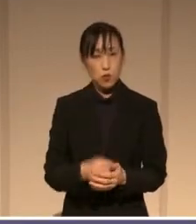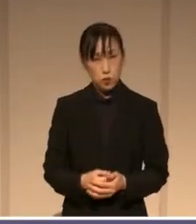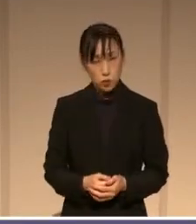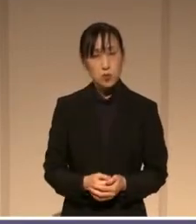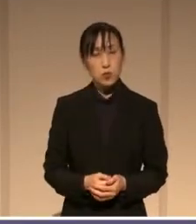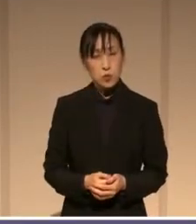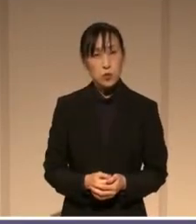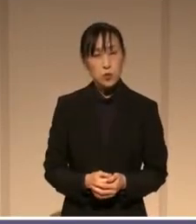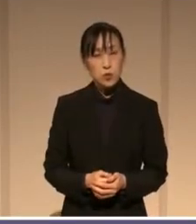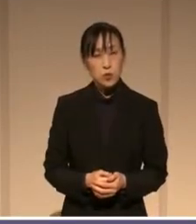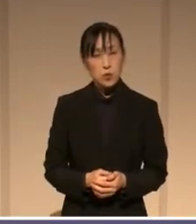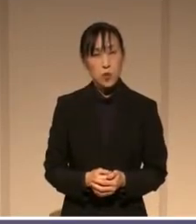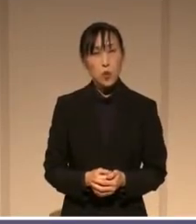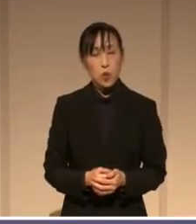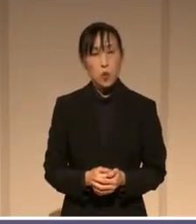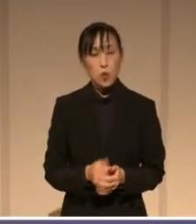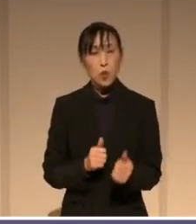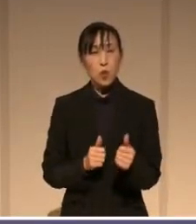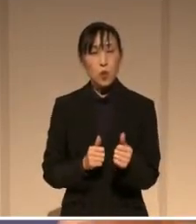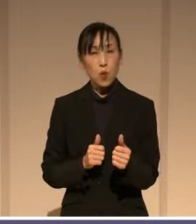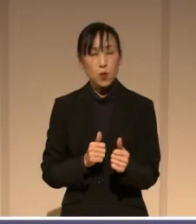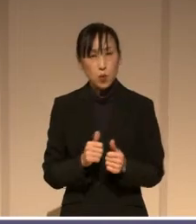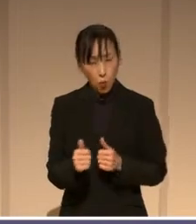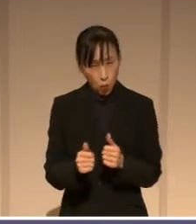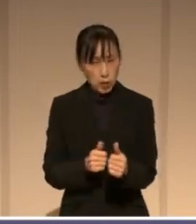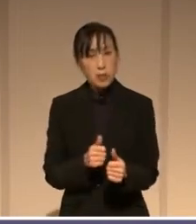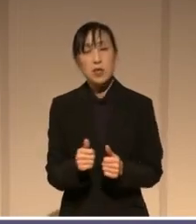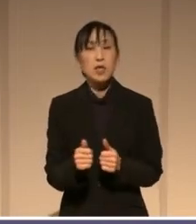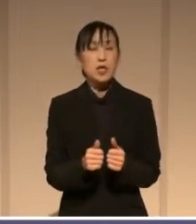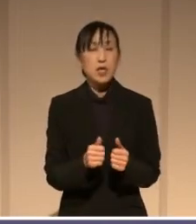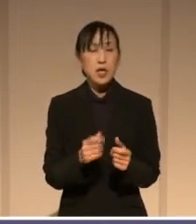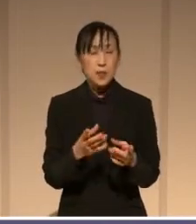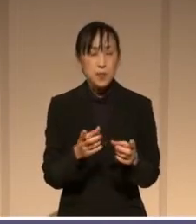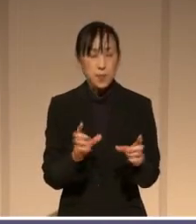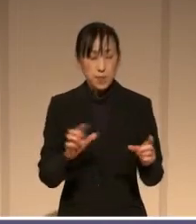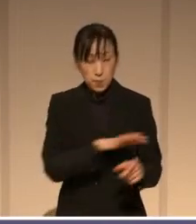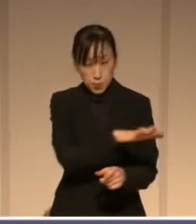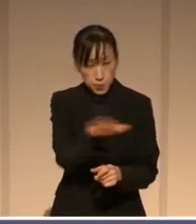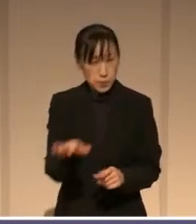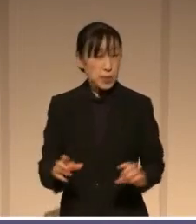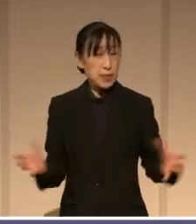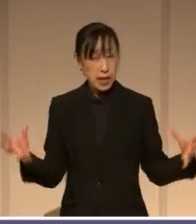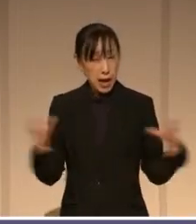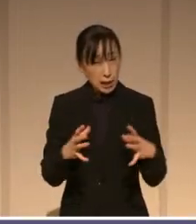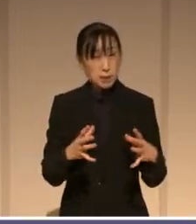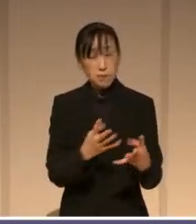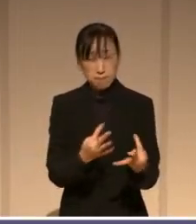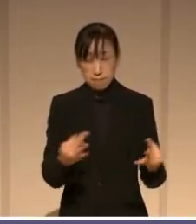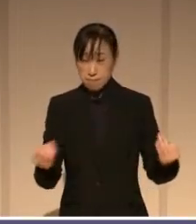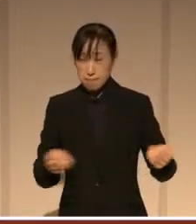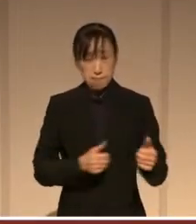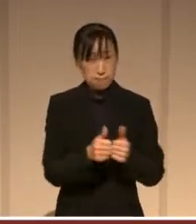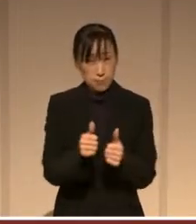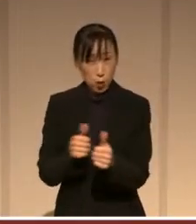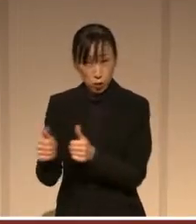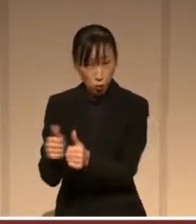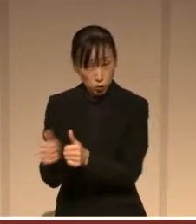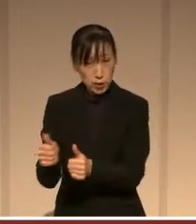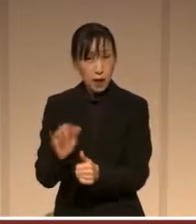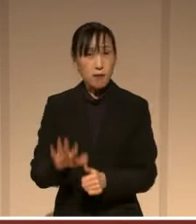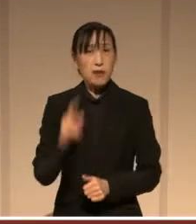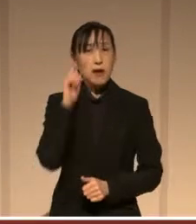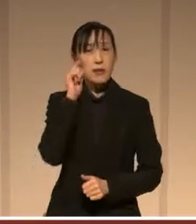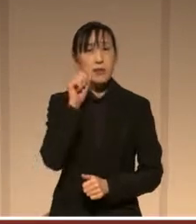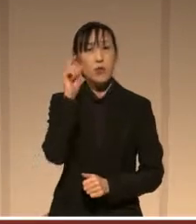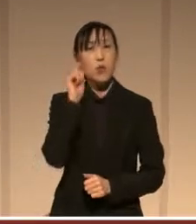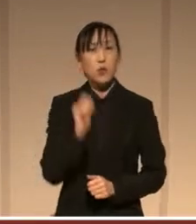いう競技後の数が多いオリパラみたいな感じのサイトになったらいいなと思っておりますまあ今階級もで分かれている